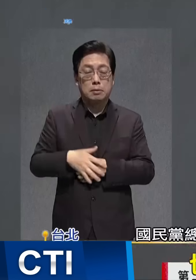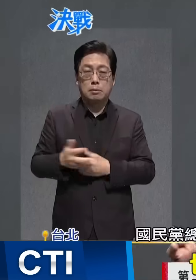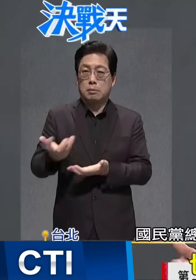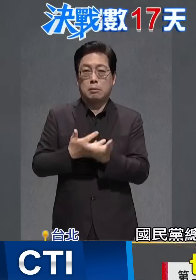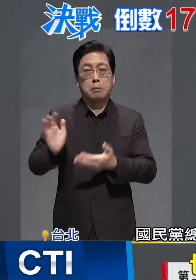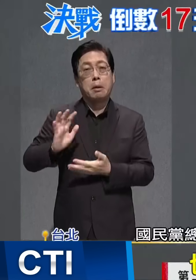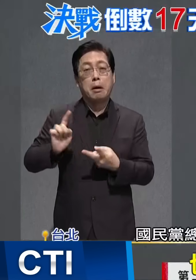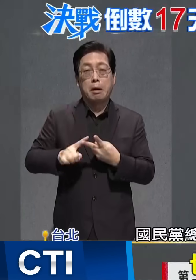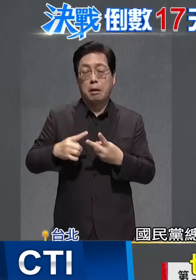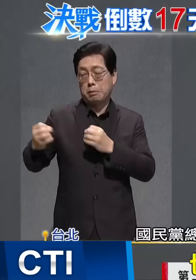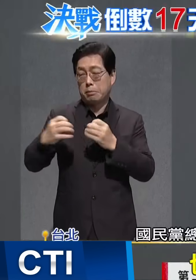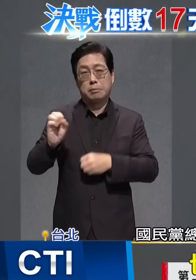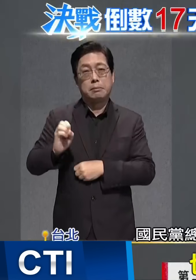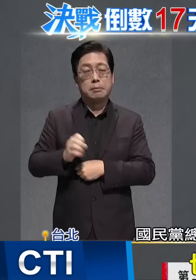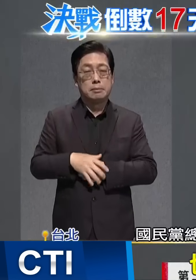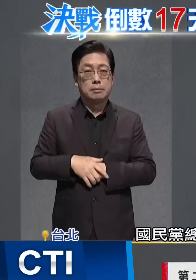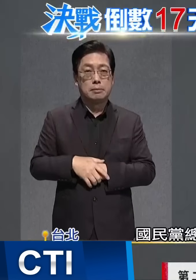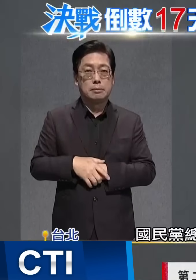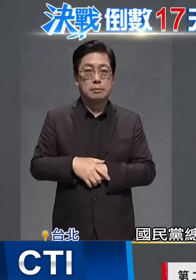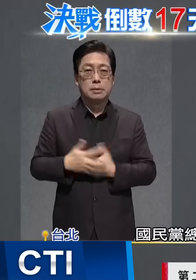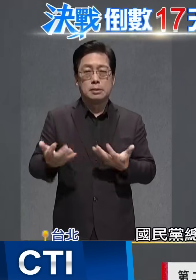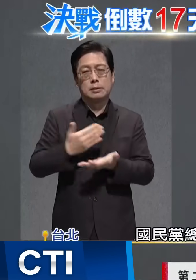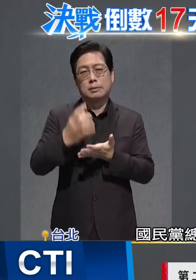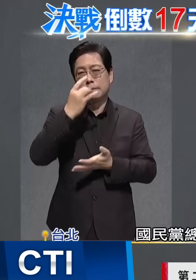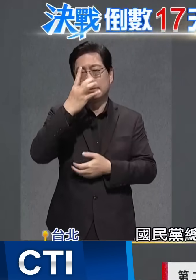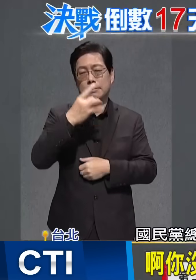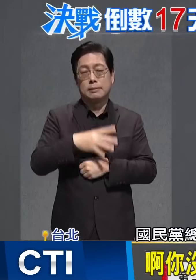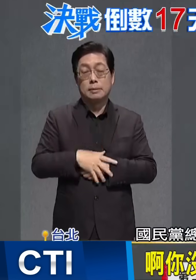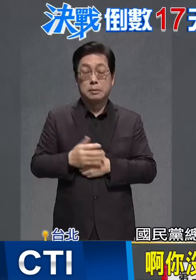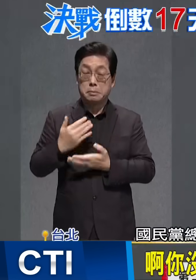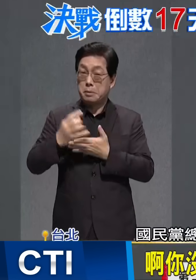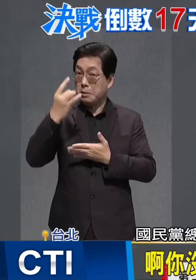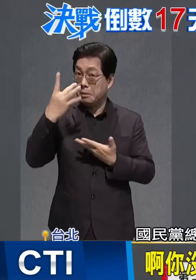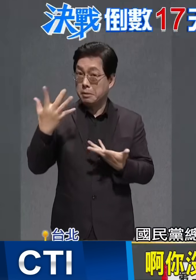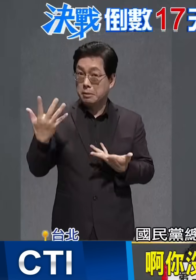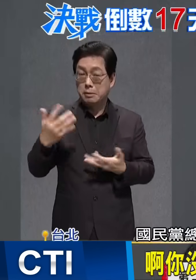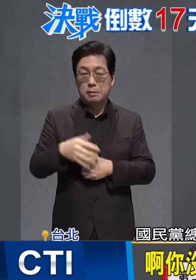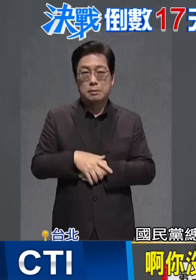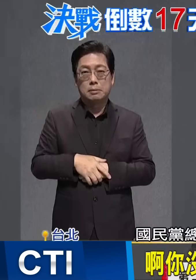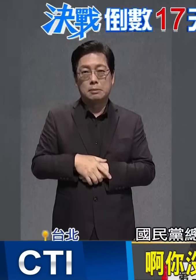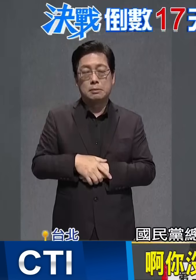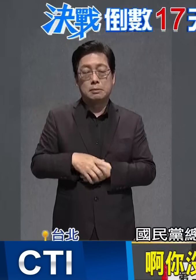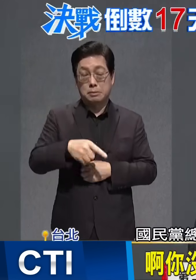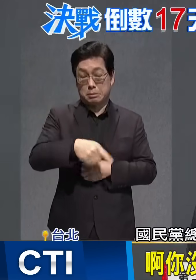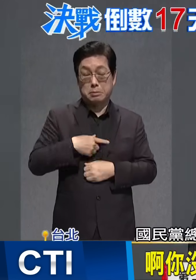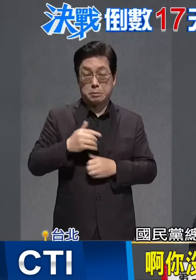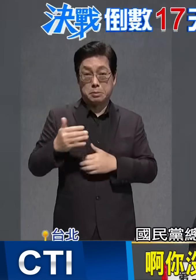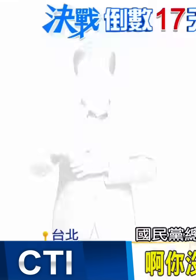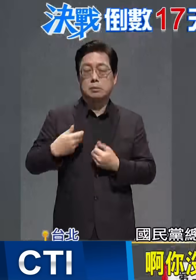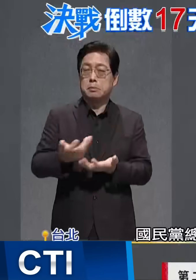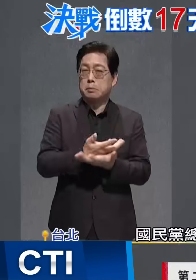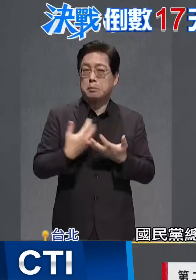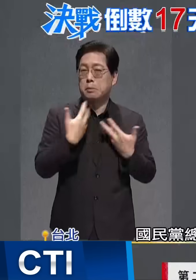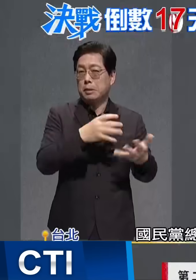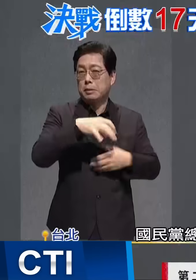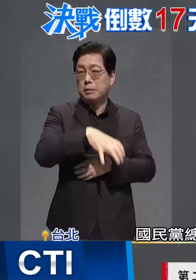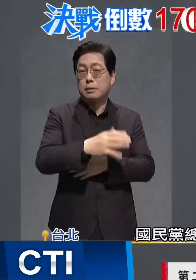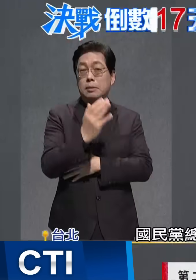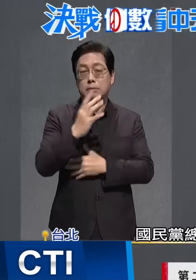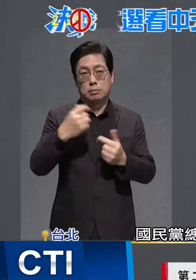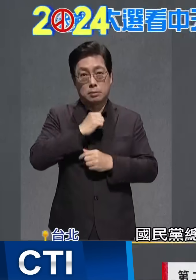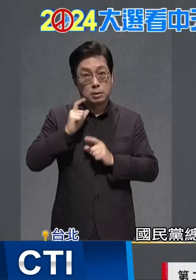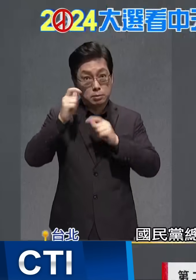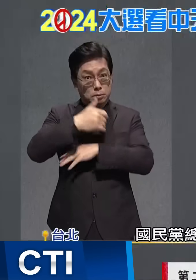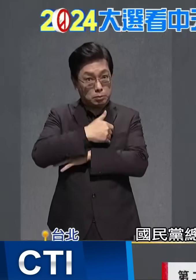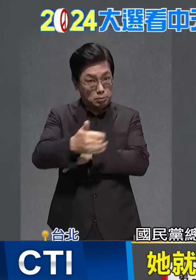通，也不去协调，所以都无解决嘛。啊，你无解决，农渔民的权益就牺牲啊嘛。那就台东县